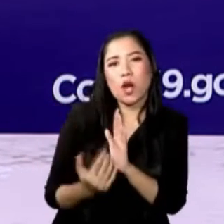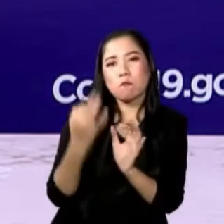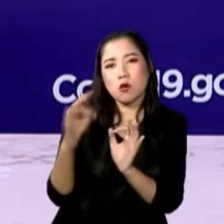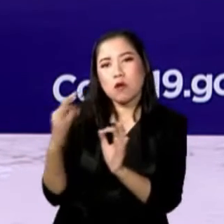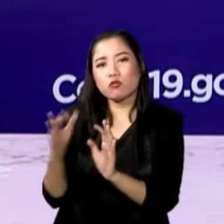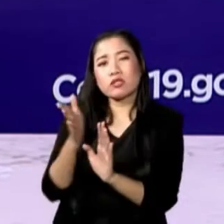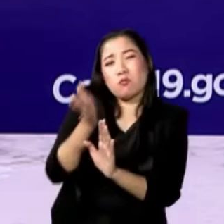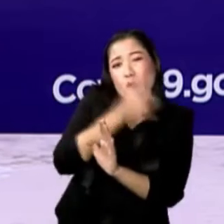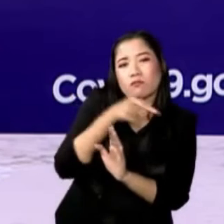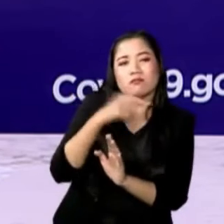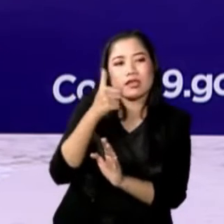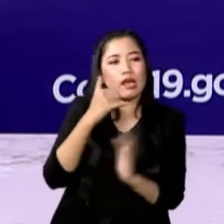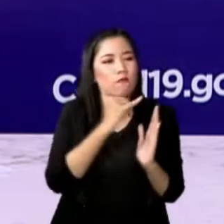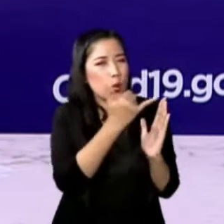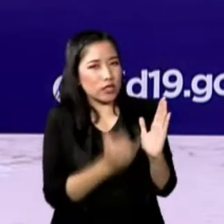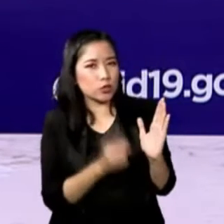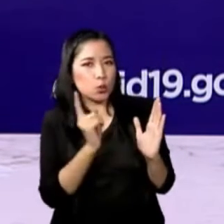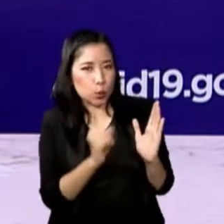kebijakan.